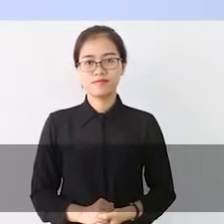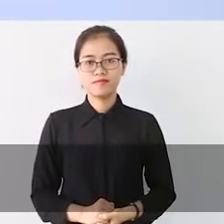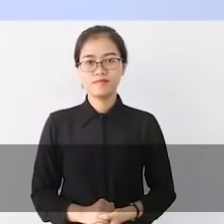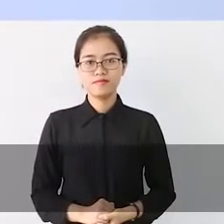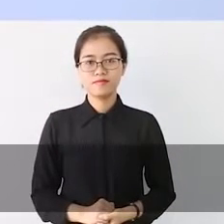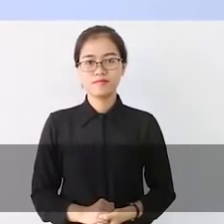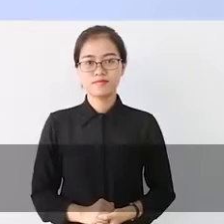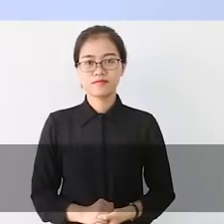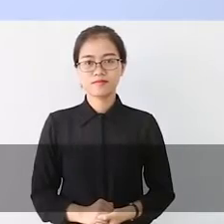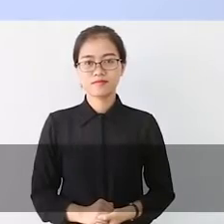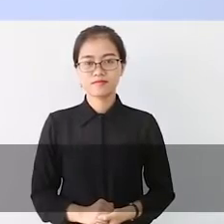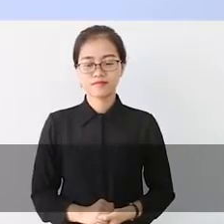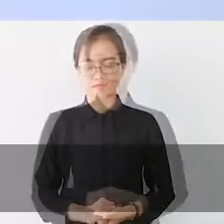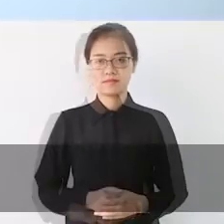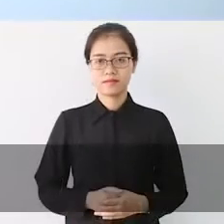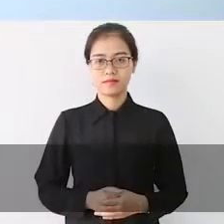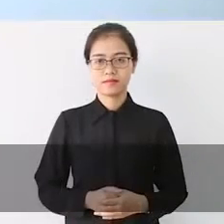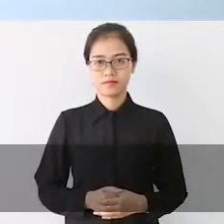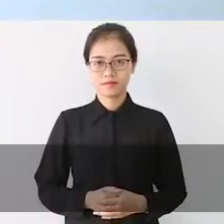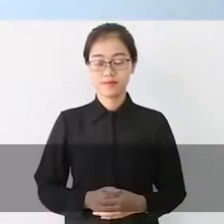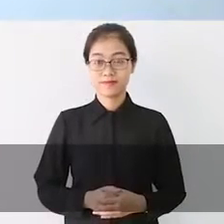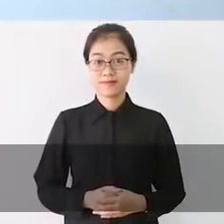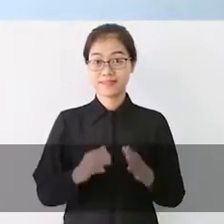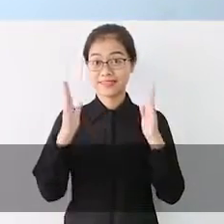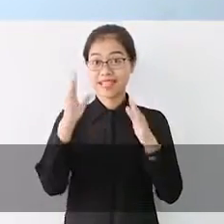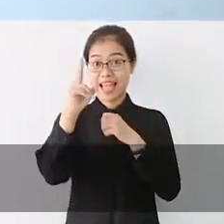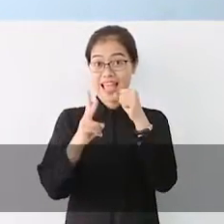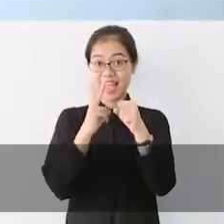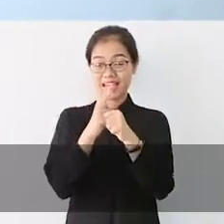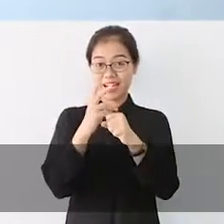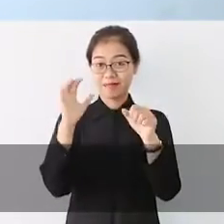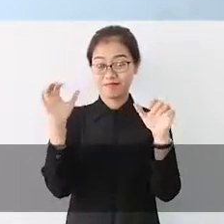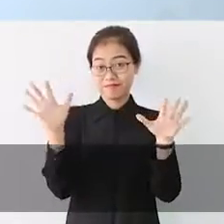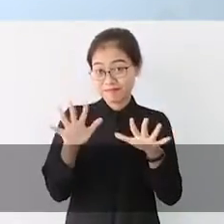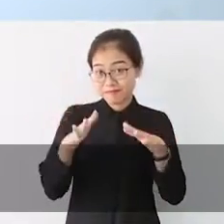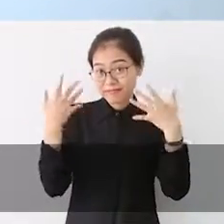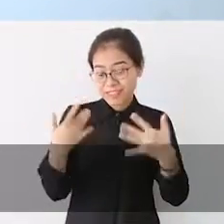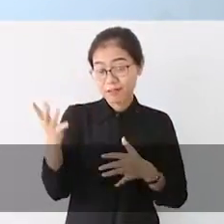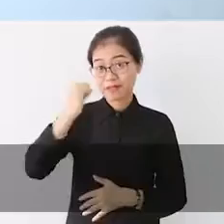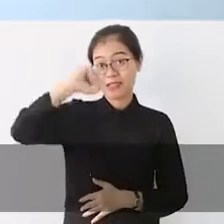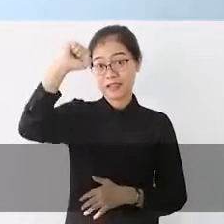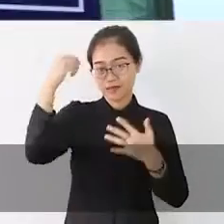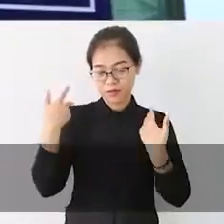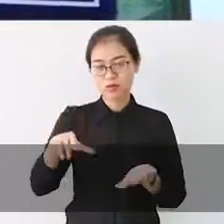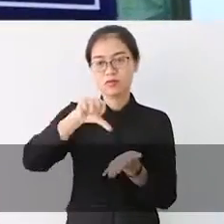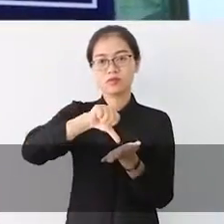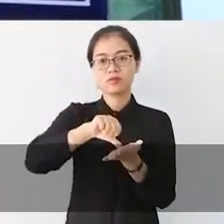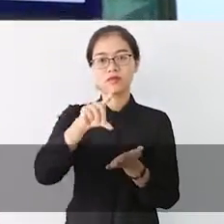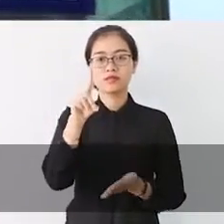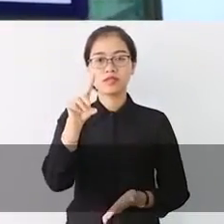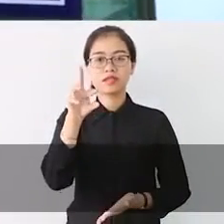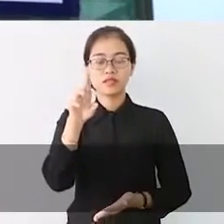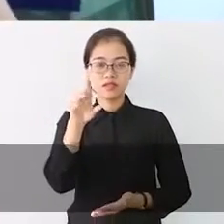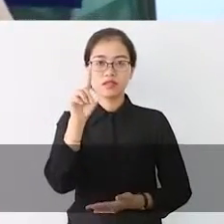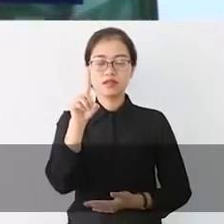khuyết tật khi mà các em đi học. Bên cạnh những thành công ban đầu của dự án, DRD vẫn muốn tiếp tục duy trì những